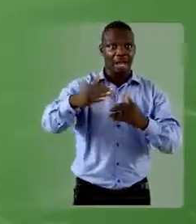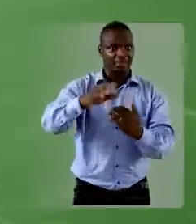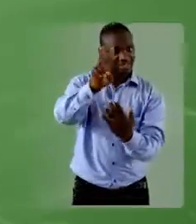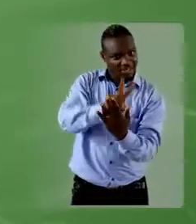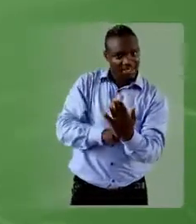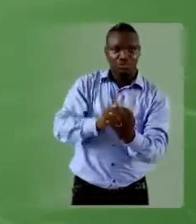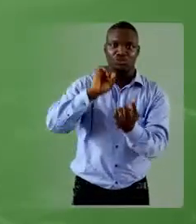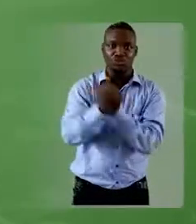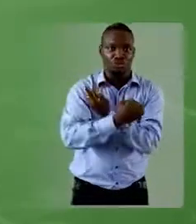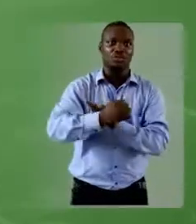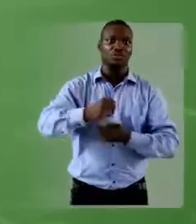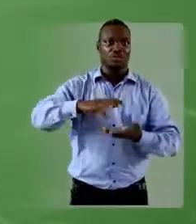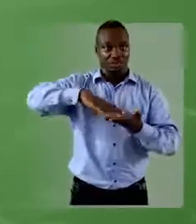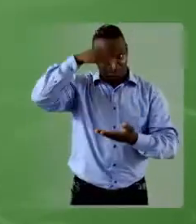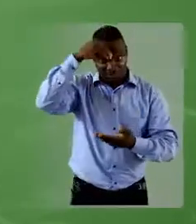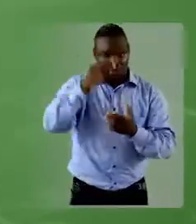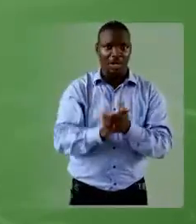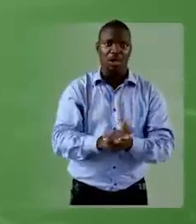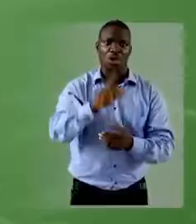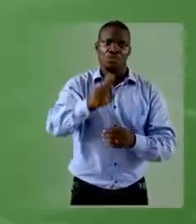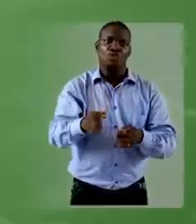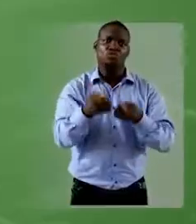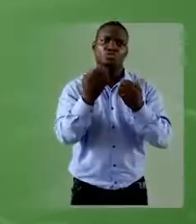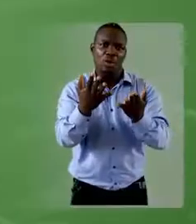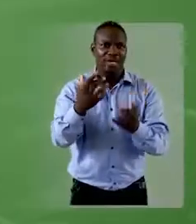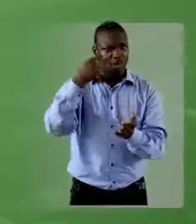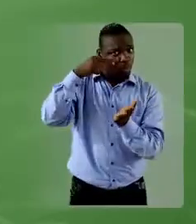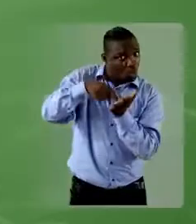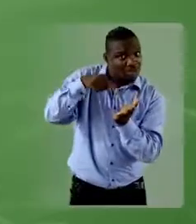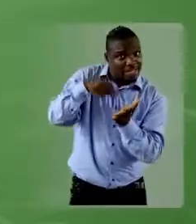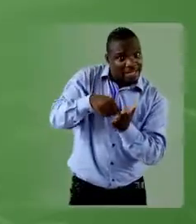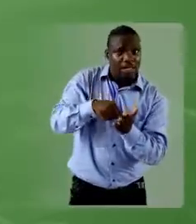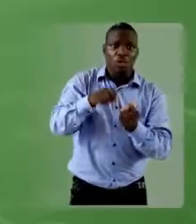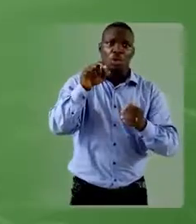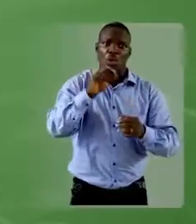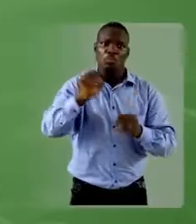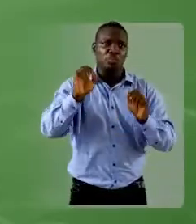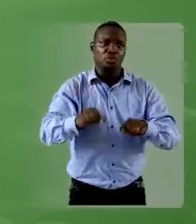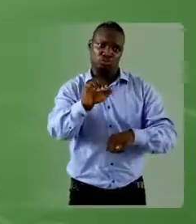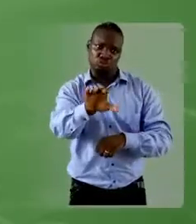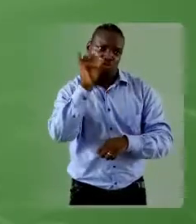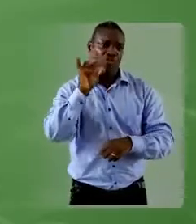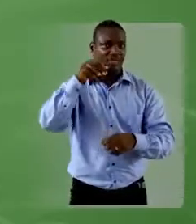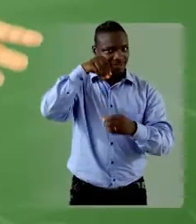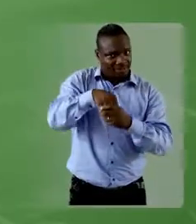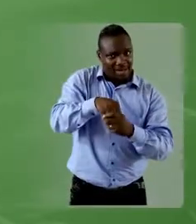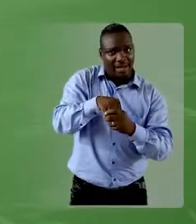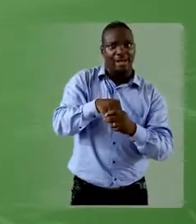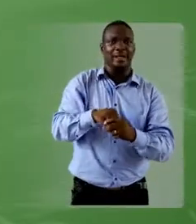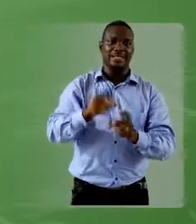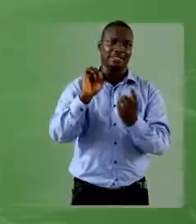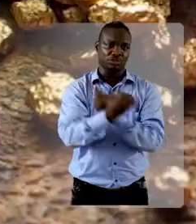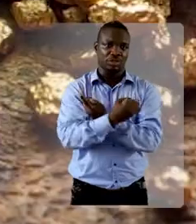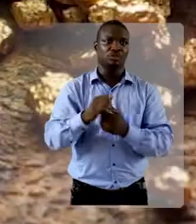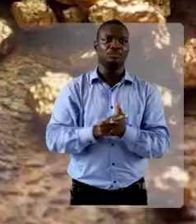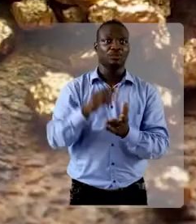situation d'apprentissage, donnez le constat qui se dégage de cette situation. Le constat est